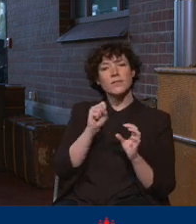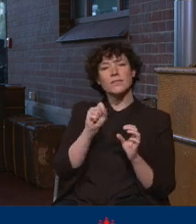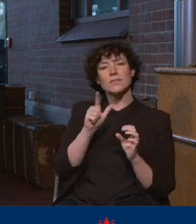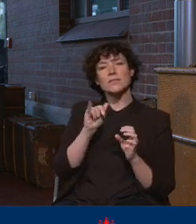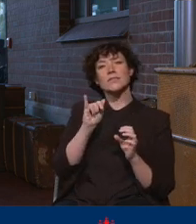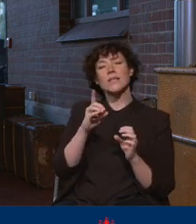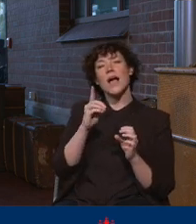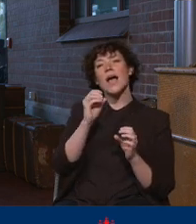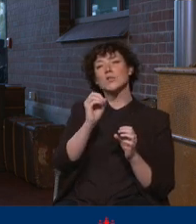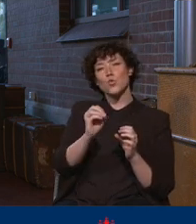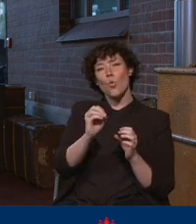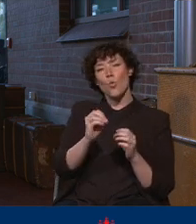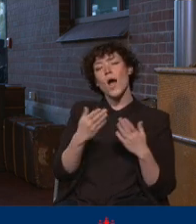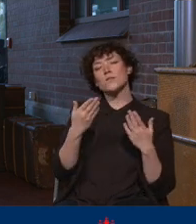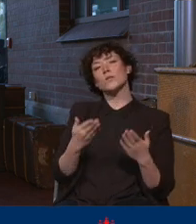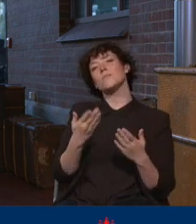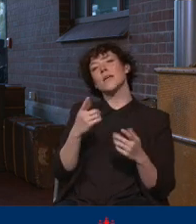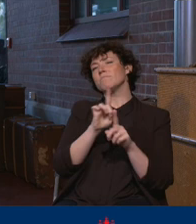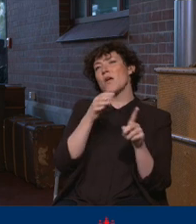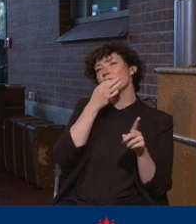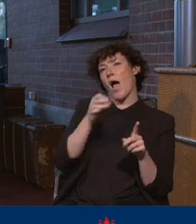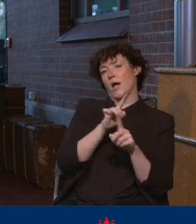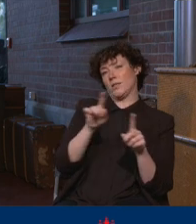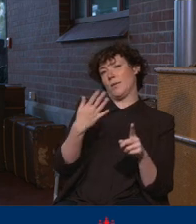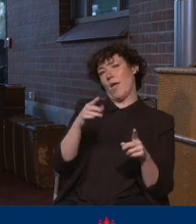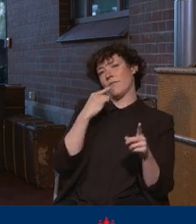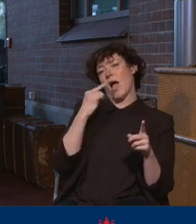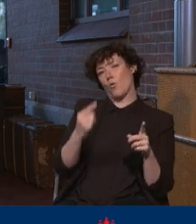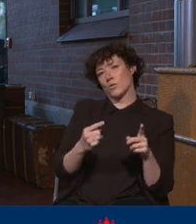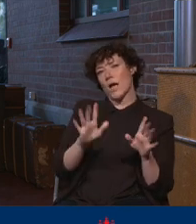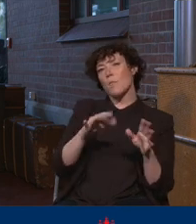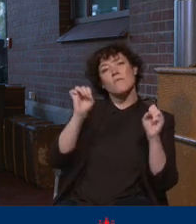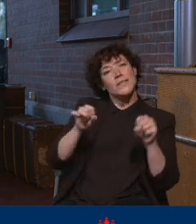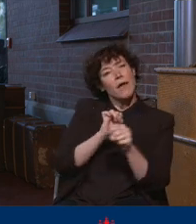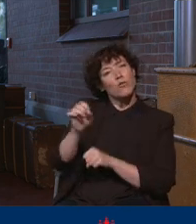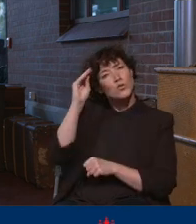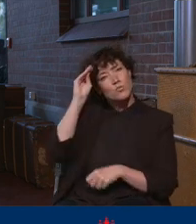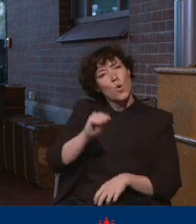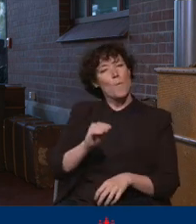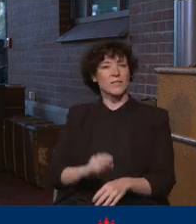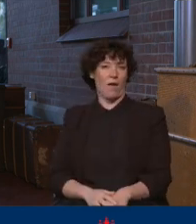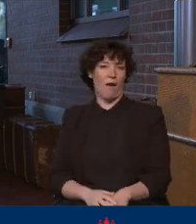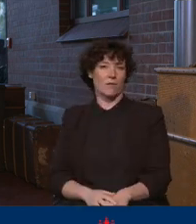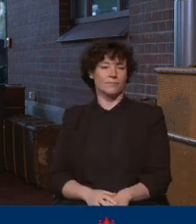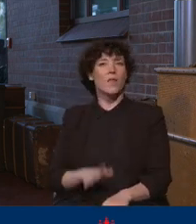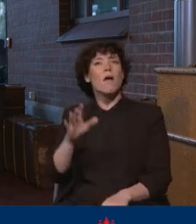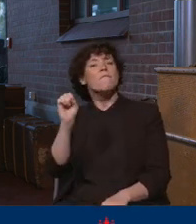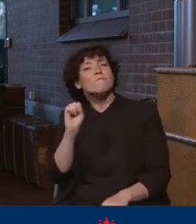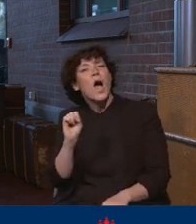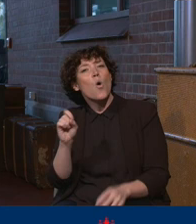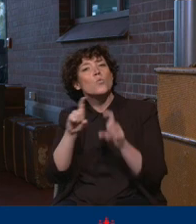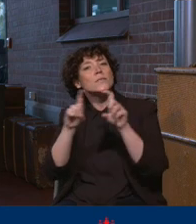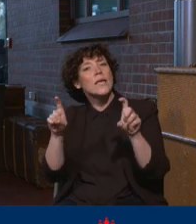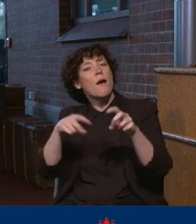ein statement würde ich sagen weniger eine frage aber vielleicht kann sie ja trotzdem kommentiert werden warum spielt das thema verkehrswende überhaupt keine rolle